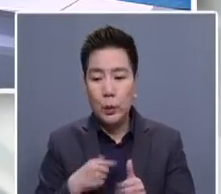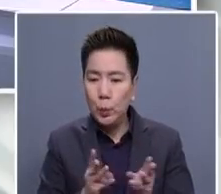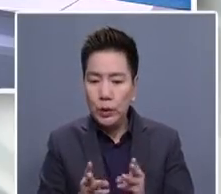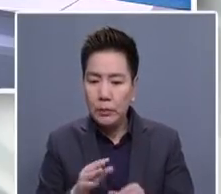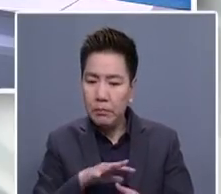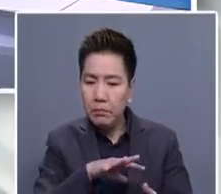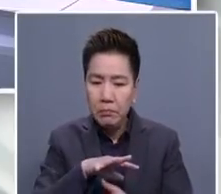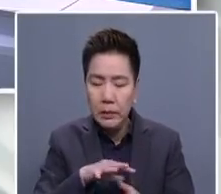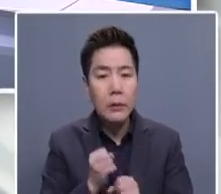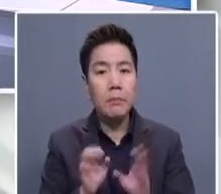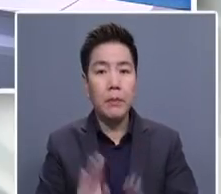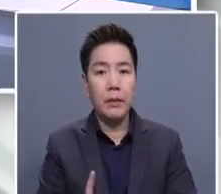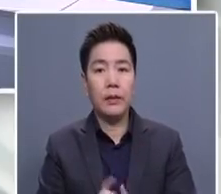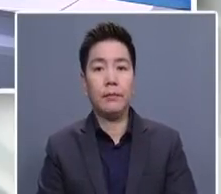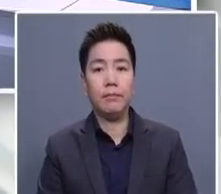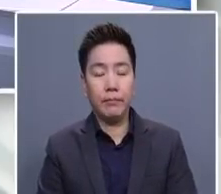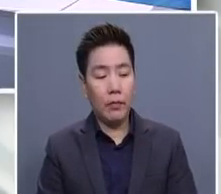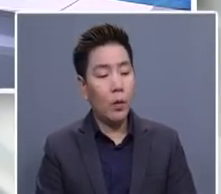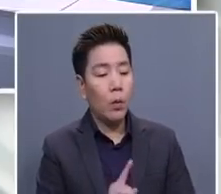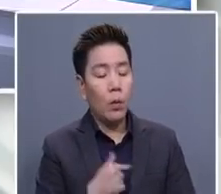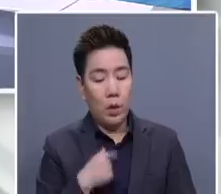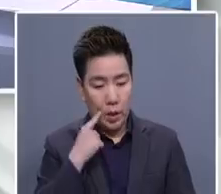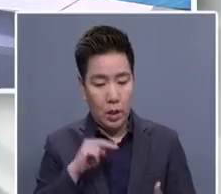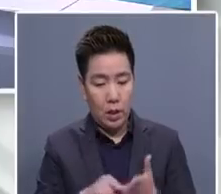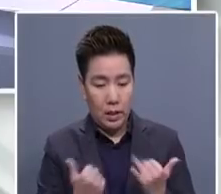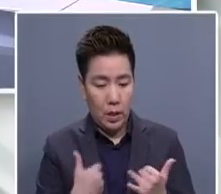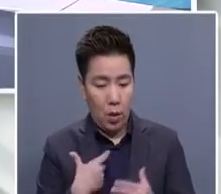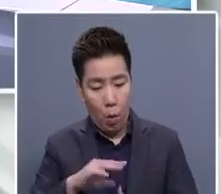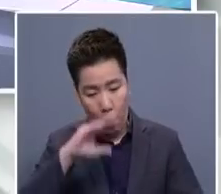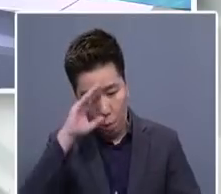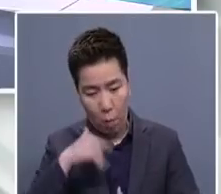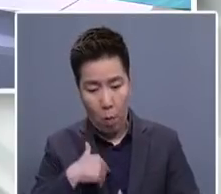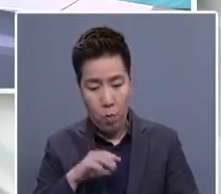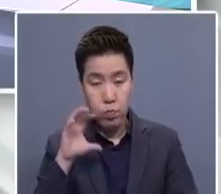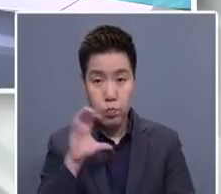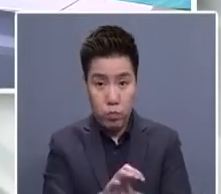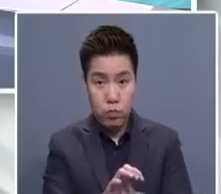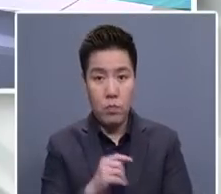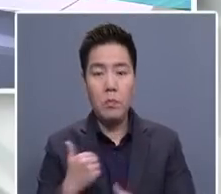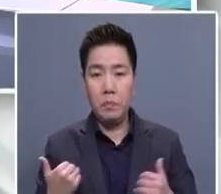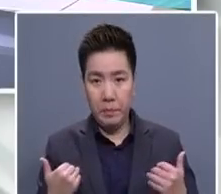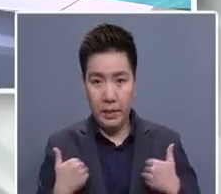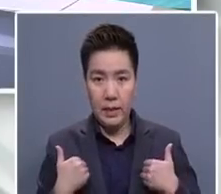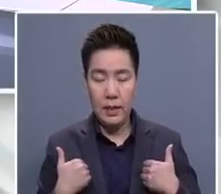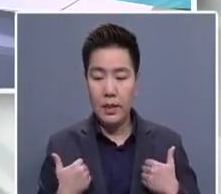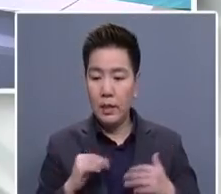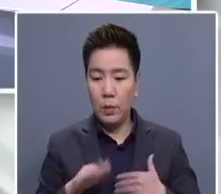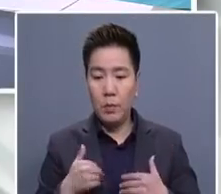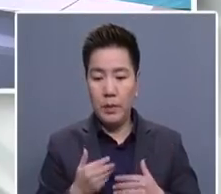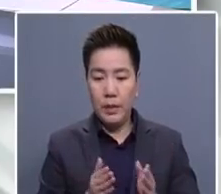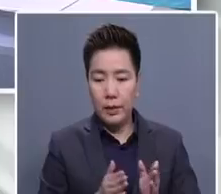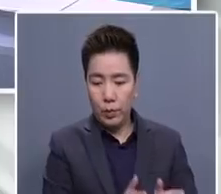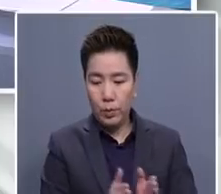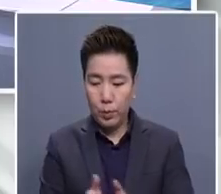กันกันยังไงบ้างคะ ก็ในส่วนของการควบคุมและการดูแลเนี่ยเรามีอยู่ทั้งหมด3ส่ว